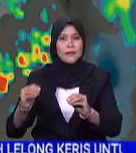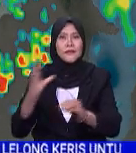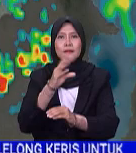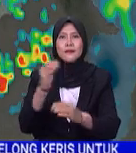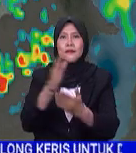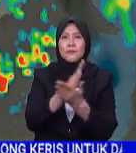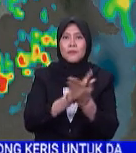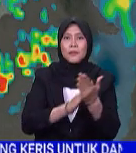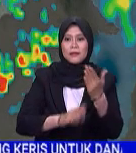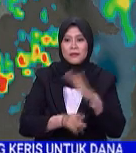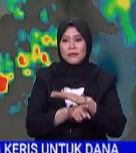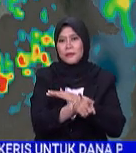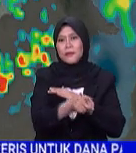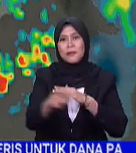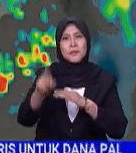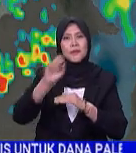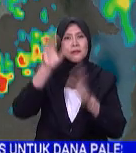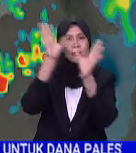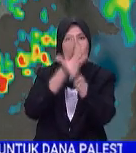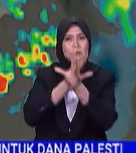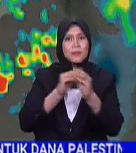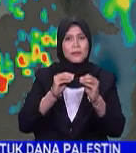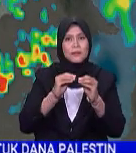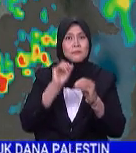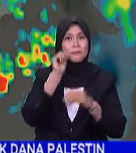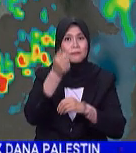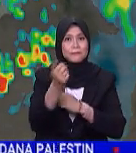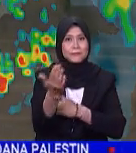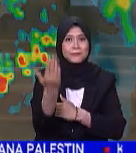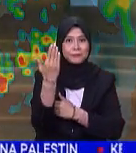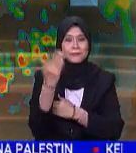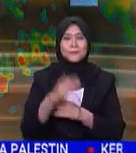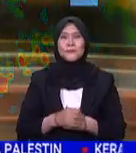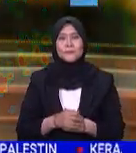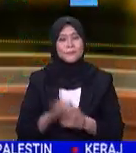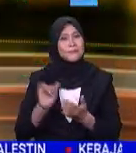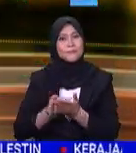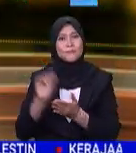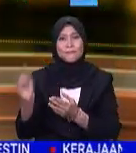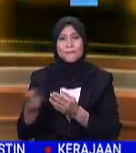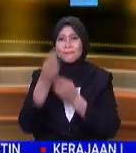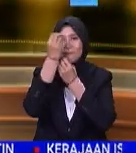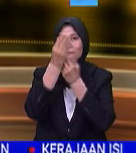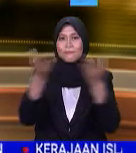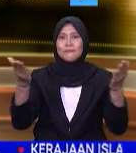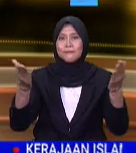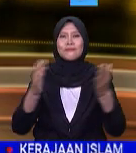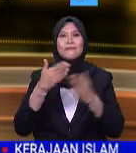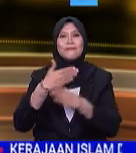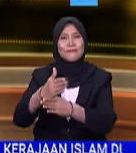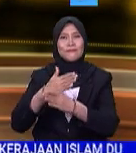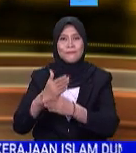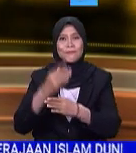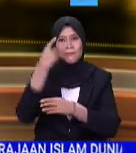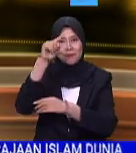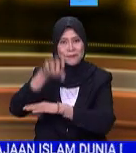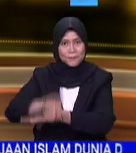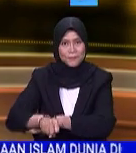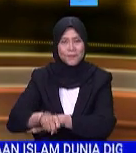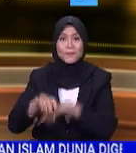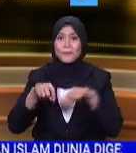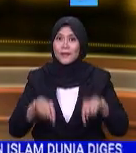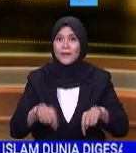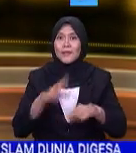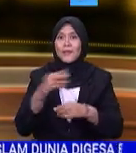melibatkan bahagian pedalaman negeri Sarawak pada pagi esok. Baik, ini sahaja ramalan cuaca yang dapat saya kongsikan pada malam ini.